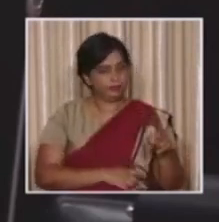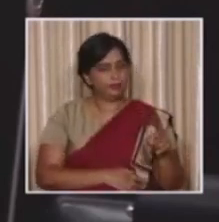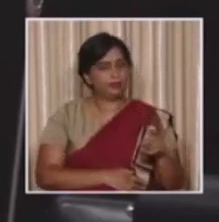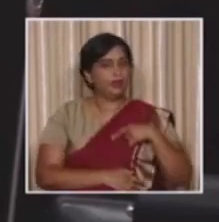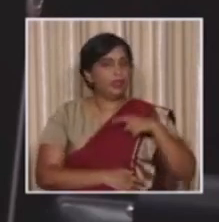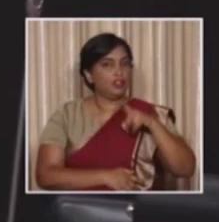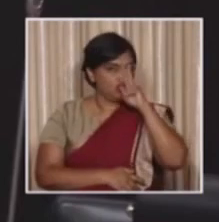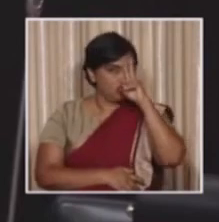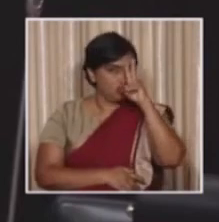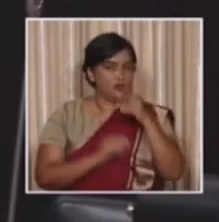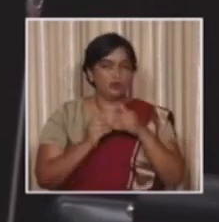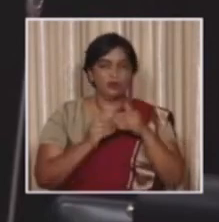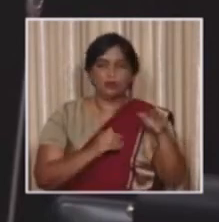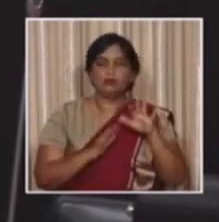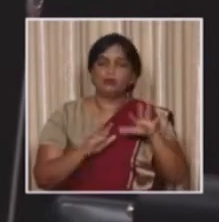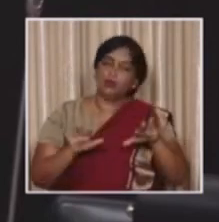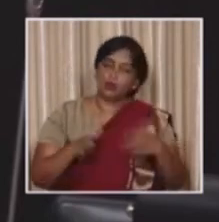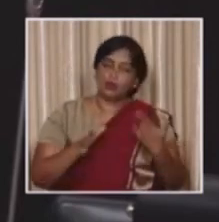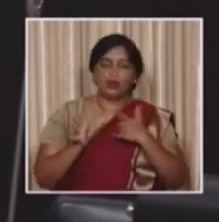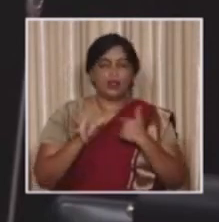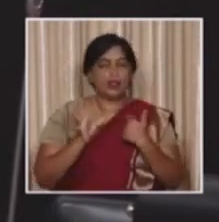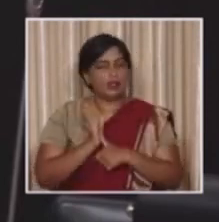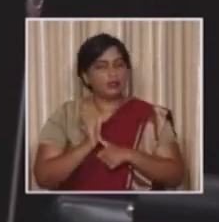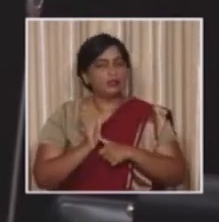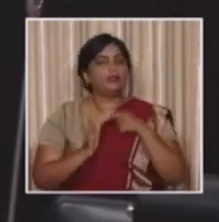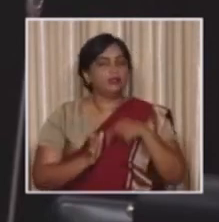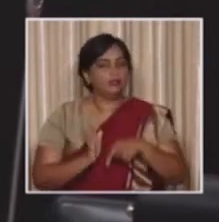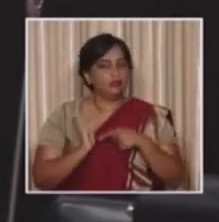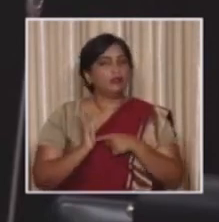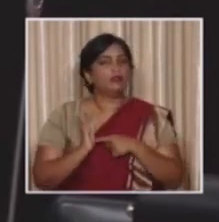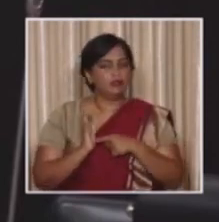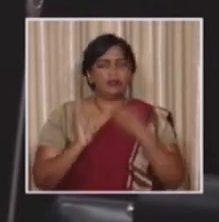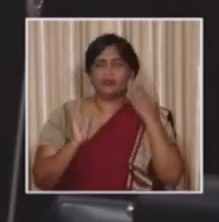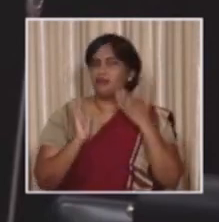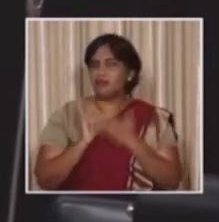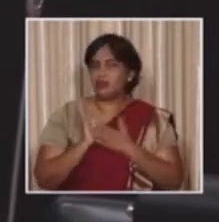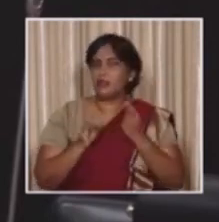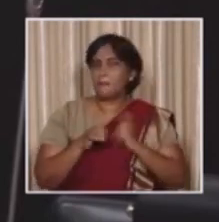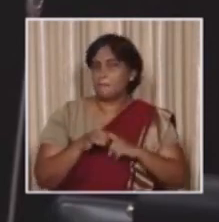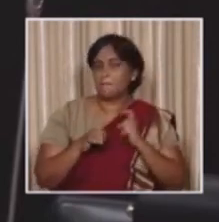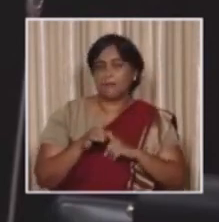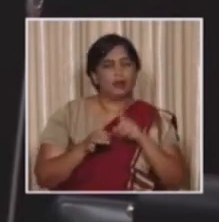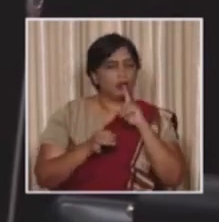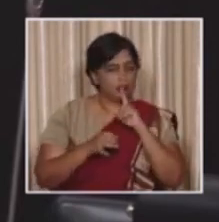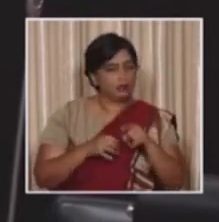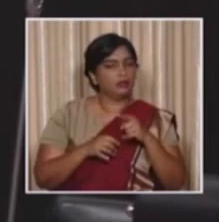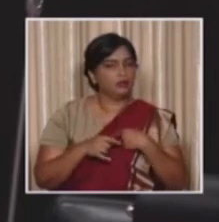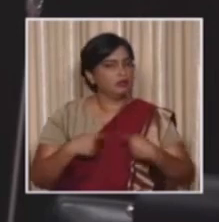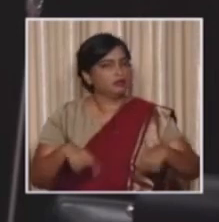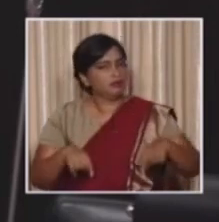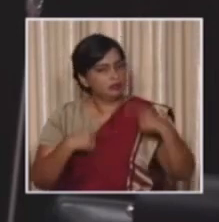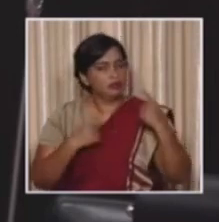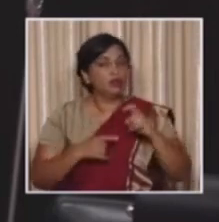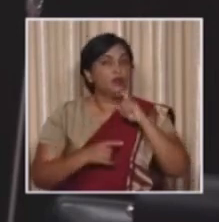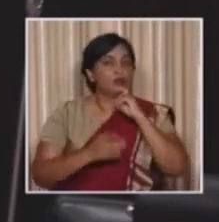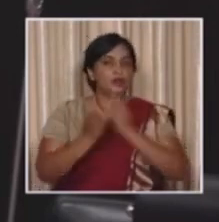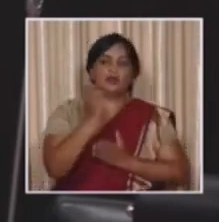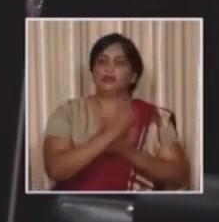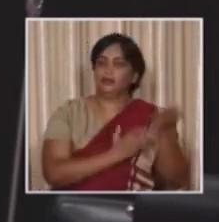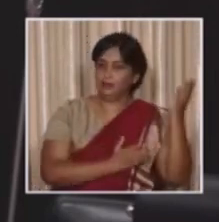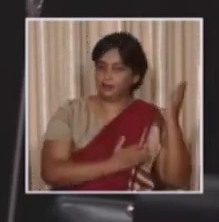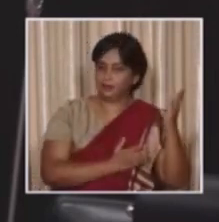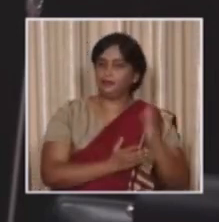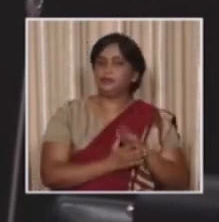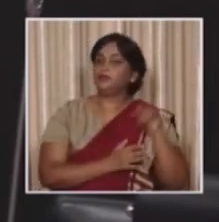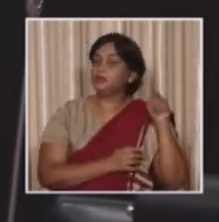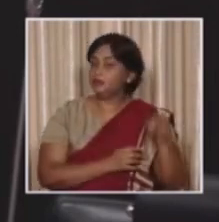புறம்பாகவோ நீதிமன்ற உத்தரவுக்கு புறம்பாகவோ நிறைவேற்றிக் கொண்டதில்லை. அவ்வாறு முன்னர் செயற்பட்டவர்களே தற்போது அத்தகைய விமர்சனங்களை முன்வைத்து வருகின்றனர். அரசியலமைப்பு